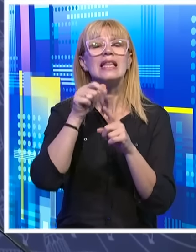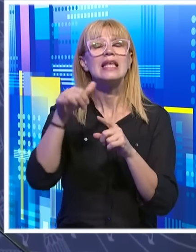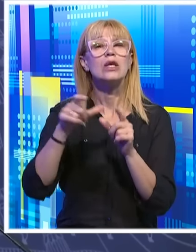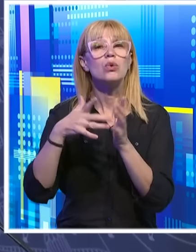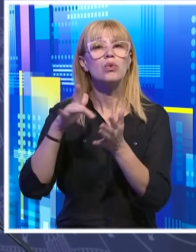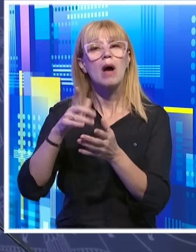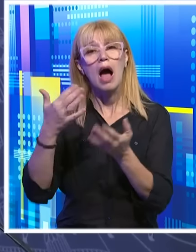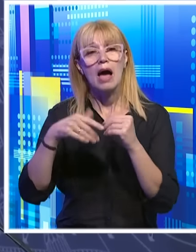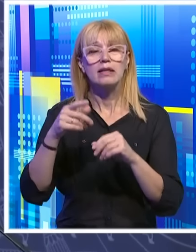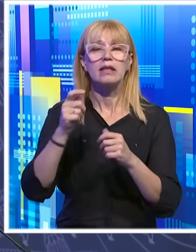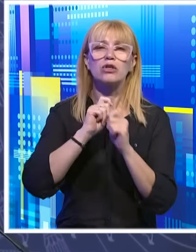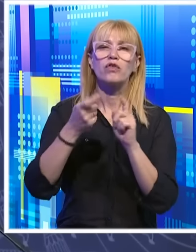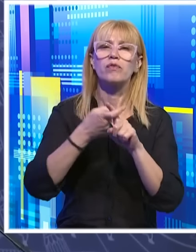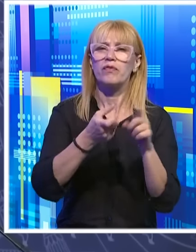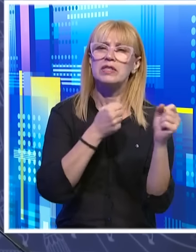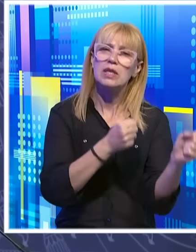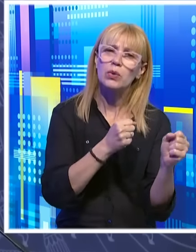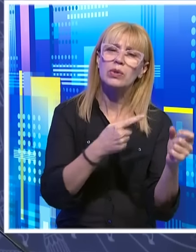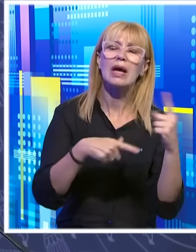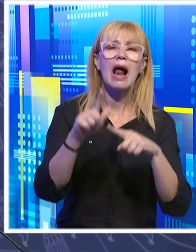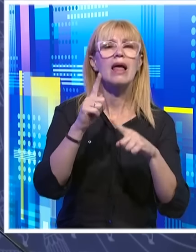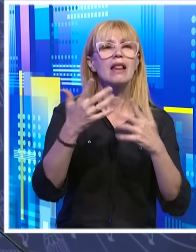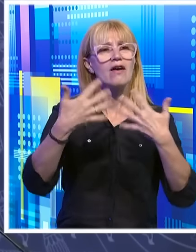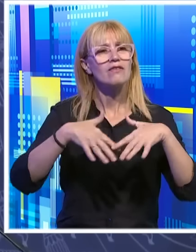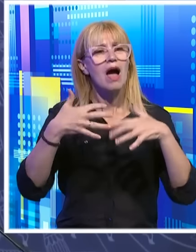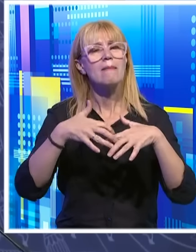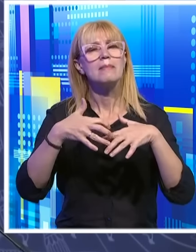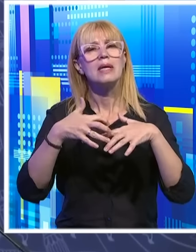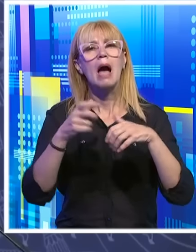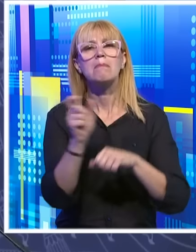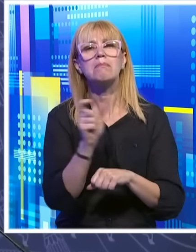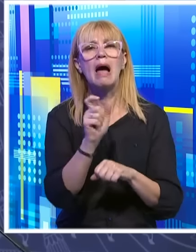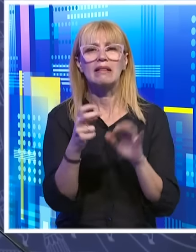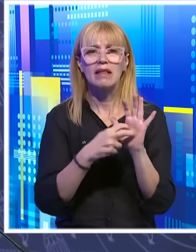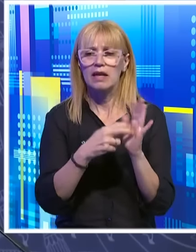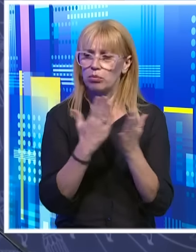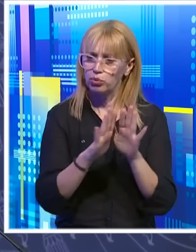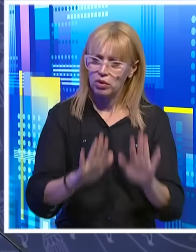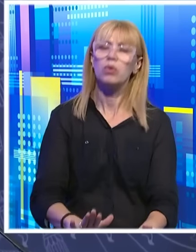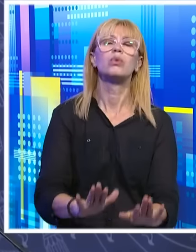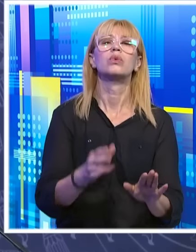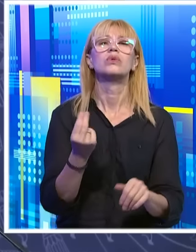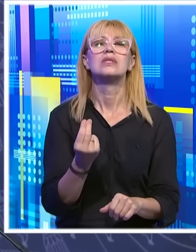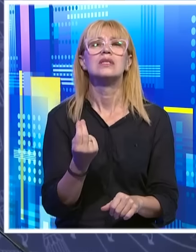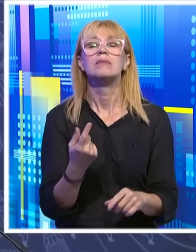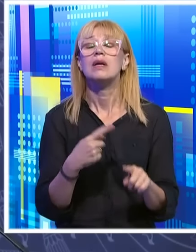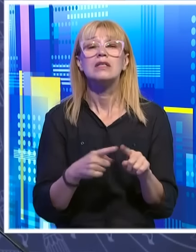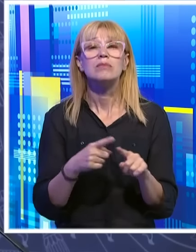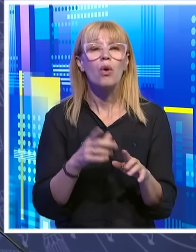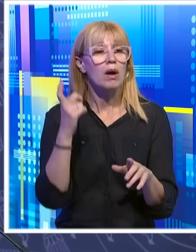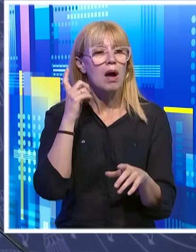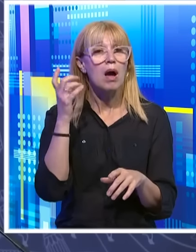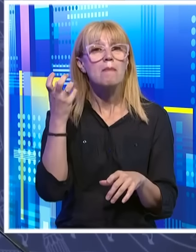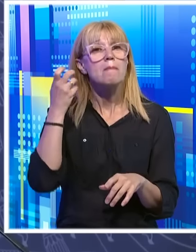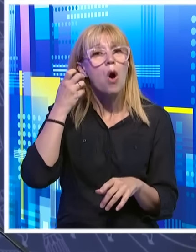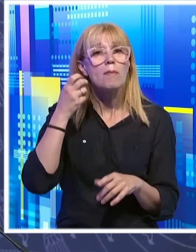na te rudnike, ali da fabrika baterije bude kod nas. Zato što su one u svim mobilnim telefonima i